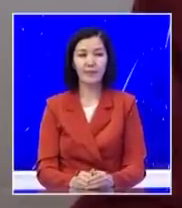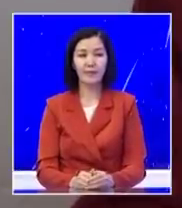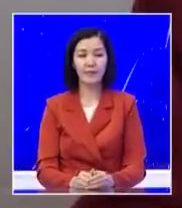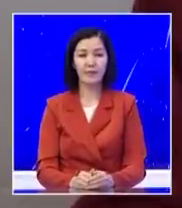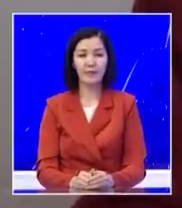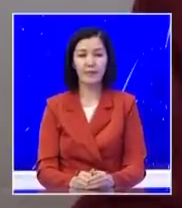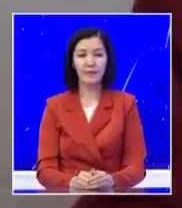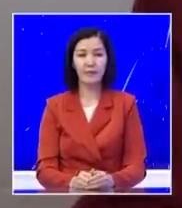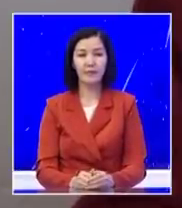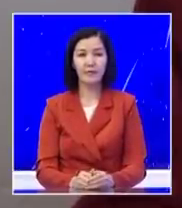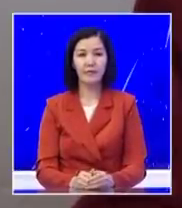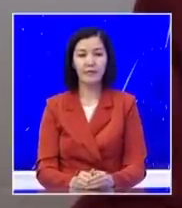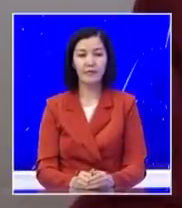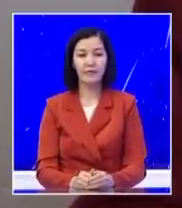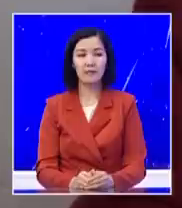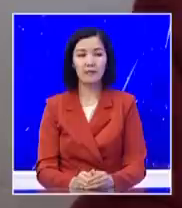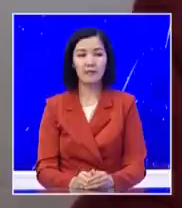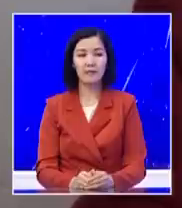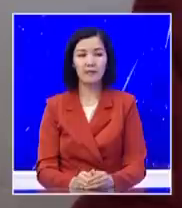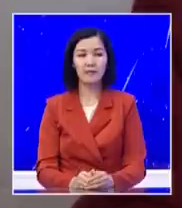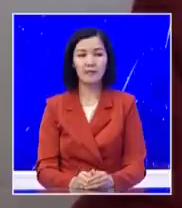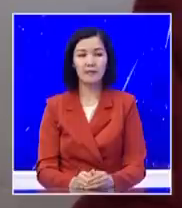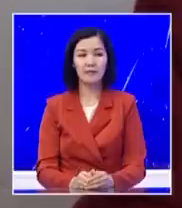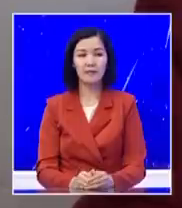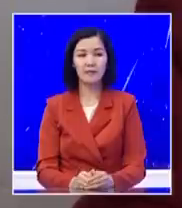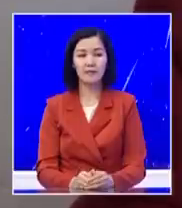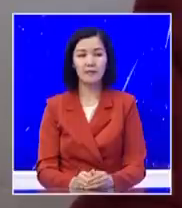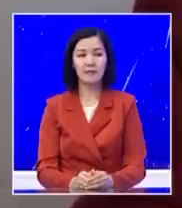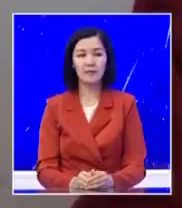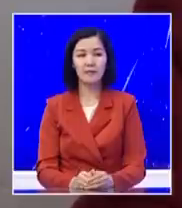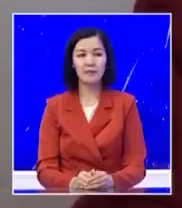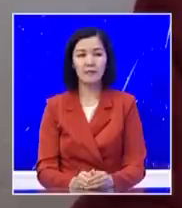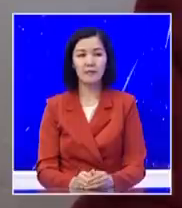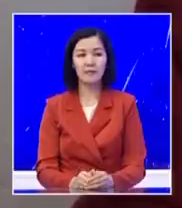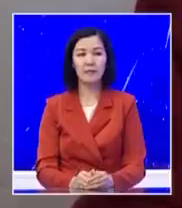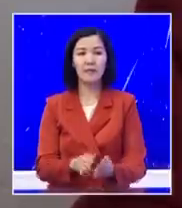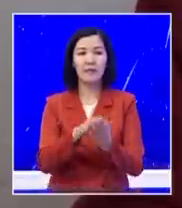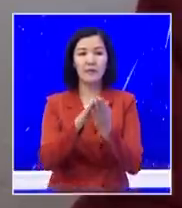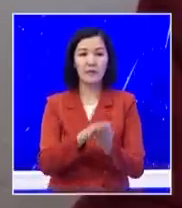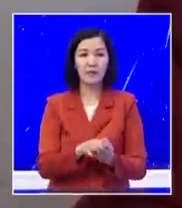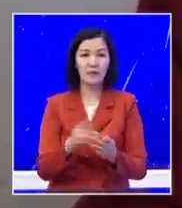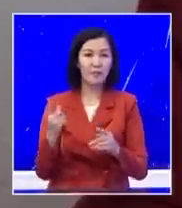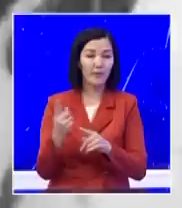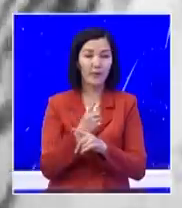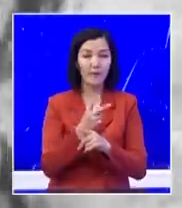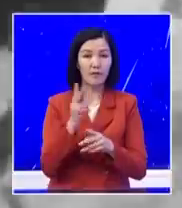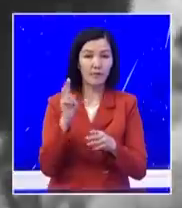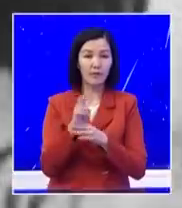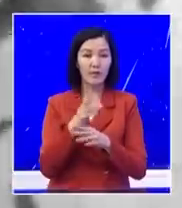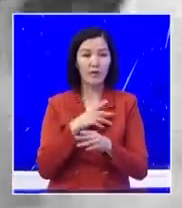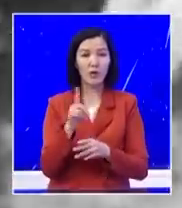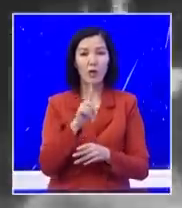из всех 41 захороненного только вы первые приехали.